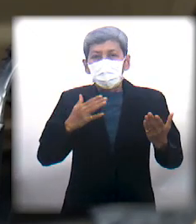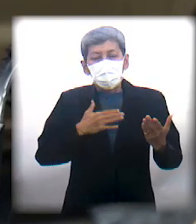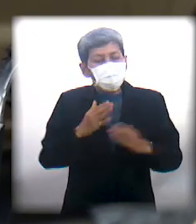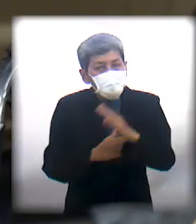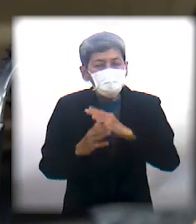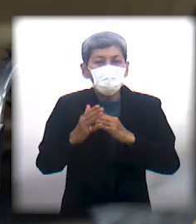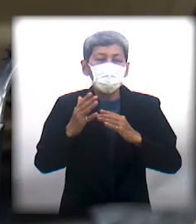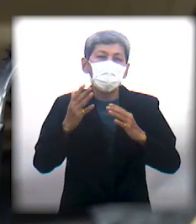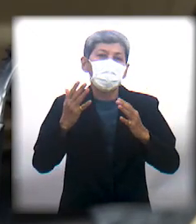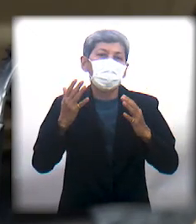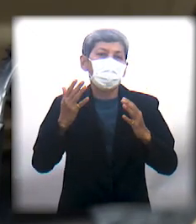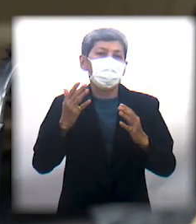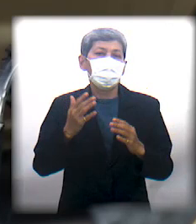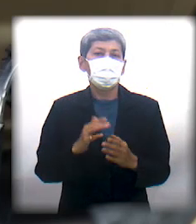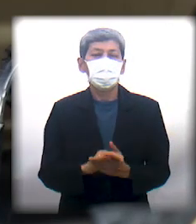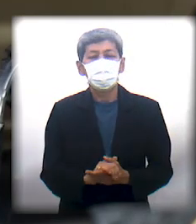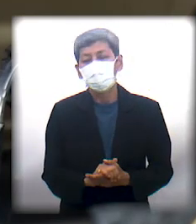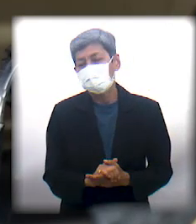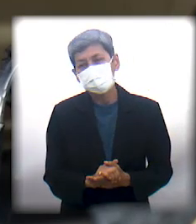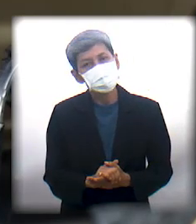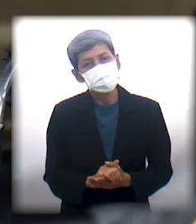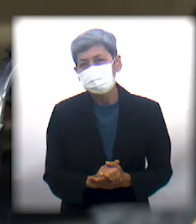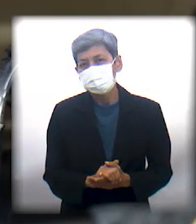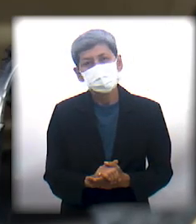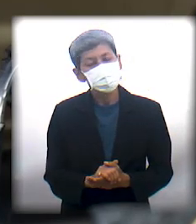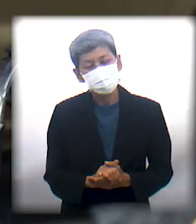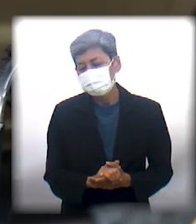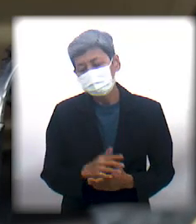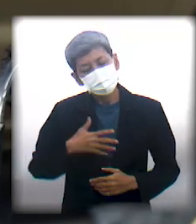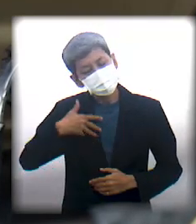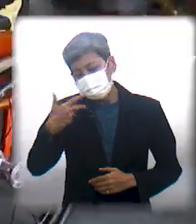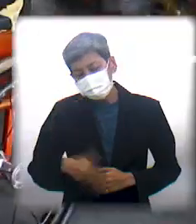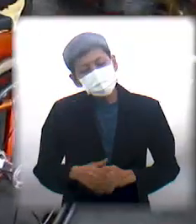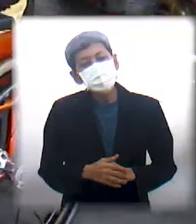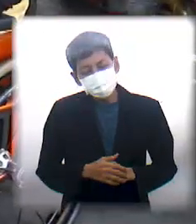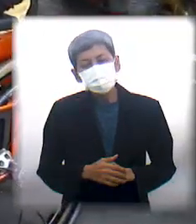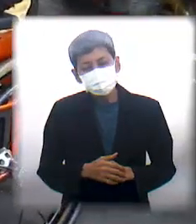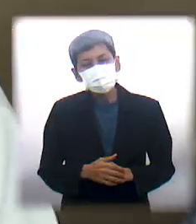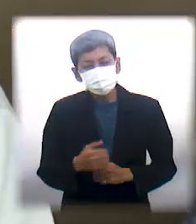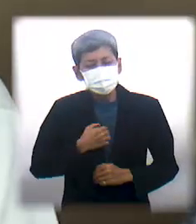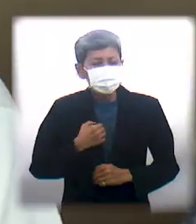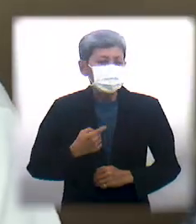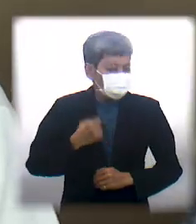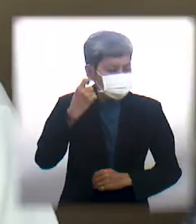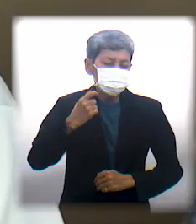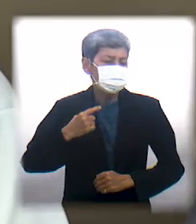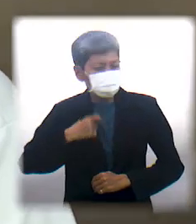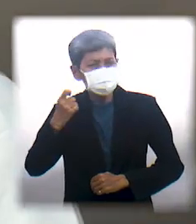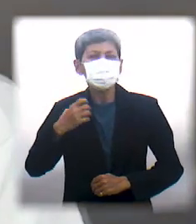ตุ้มไปเลยเงี้ยมันก็ท้อไหมท้อแหละท้อมาหลายครั้งครับคิดสั้นมาหลายร